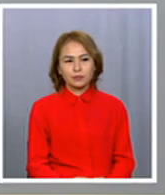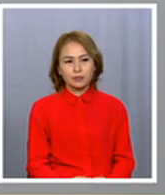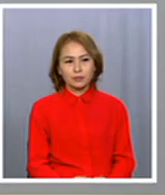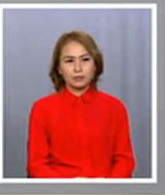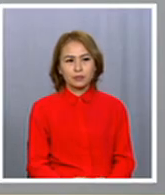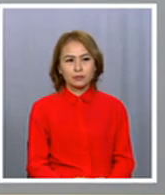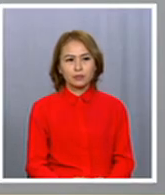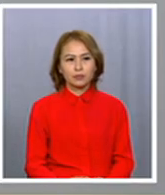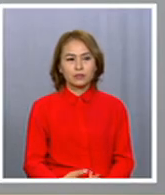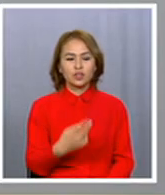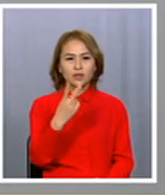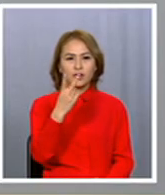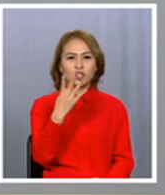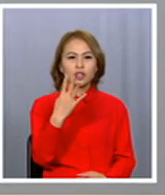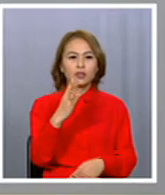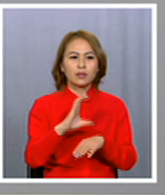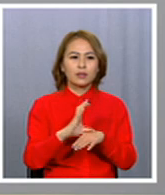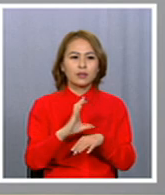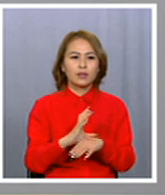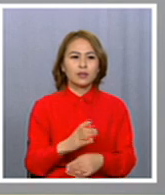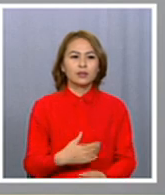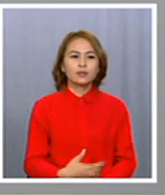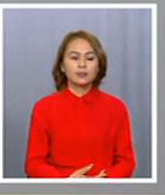Ответ – 24 стакана.